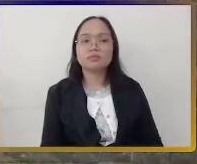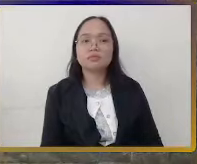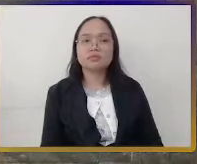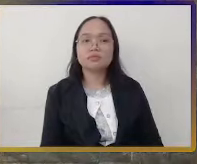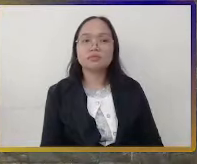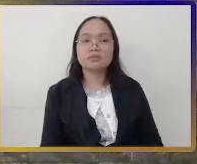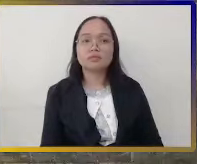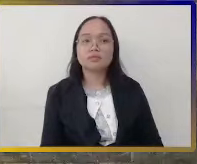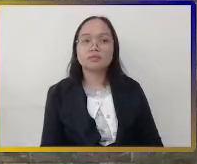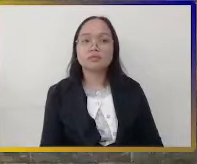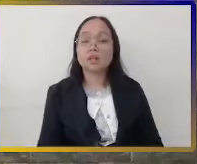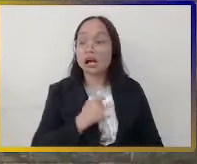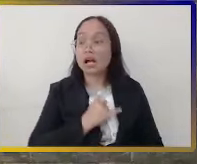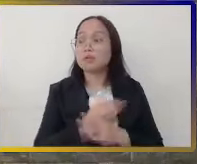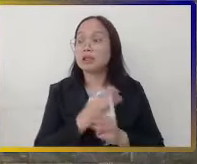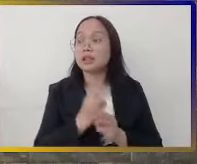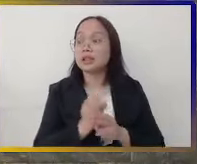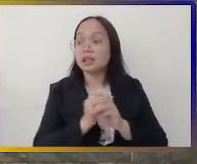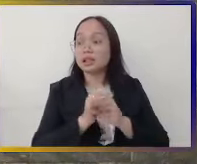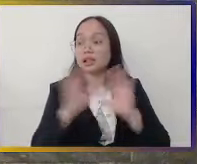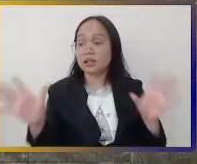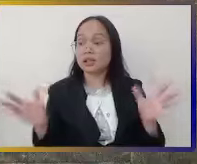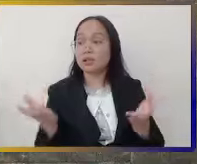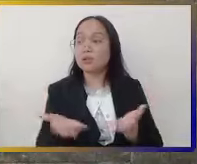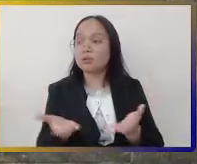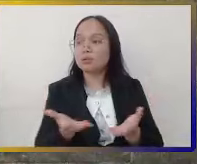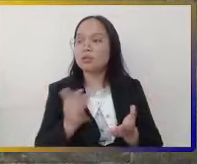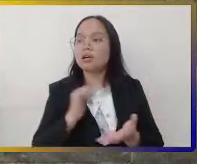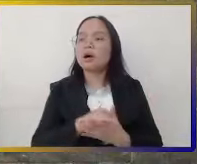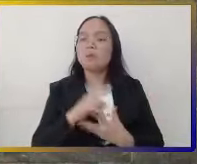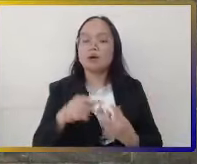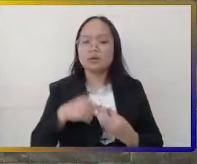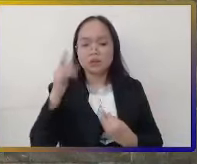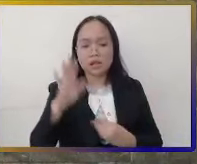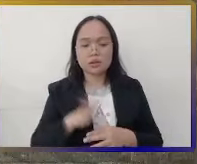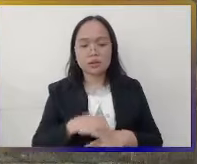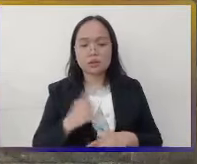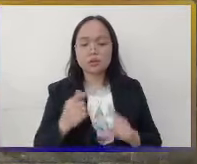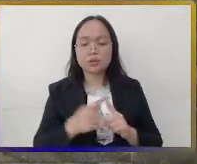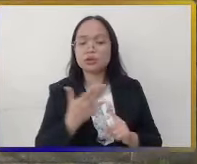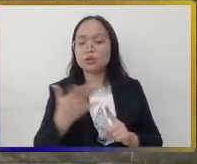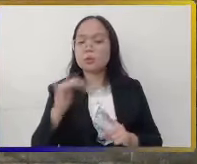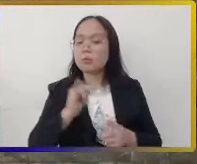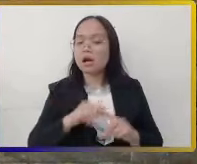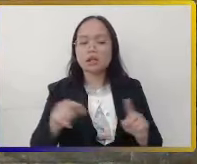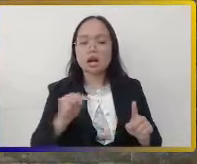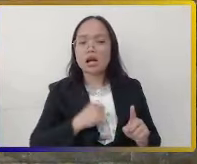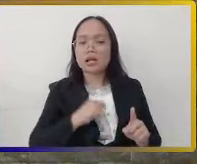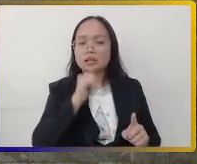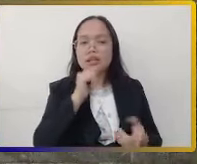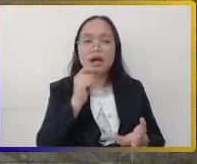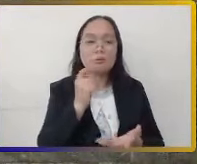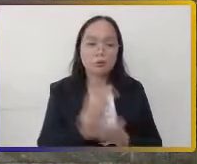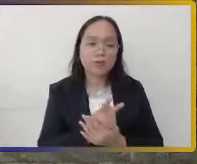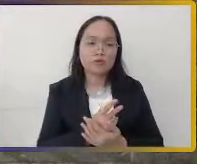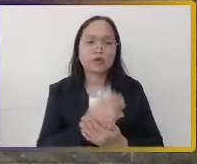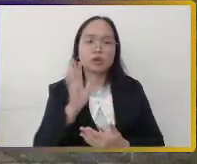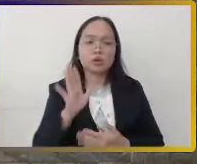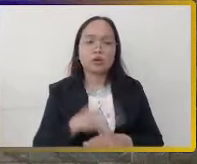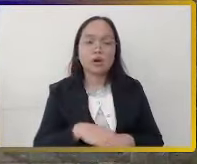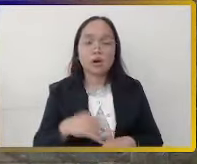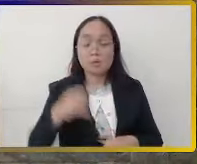Kaklaruhin ko lamang sa iyo ang panawagan ng Diyos sa buhay mo, pero hindi ako nag-approve ng panawagan mo. Sapagkat